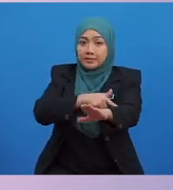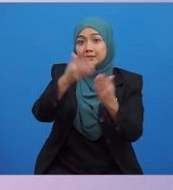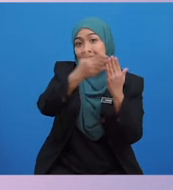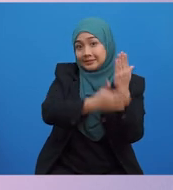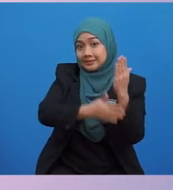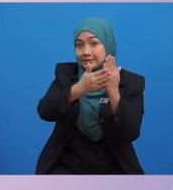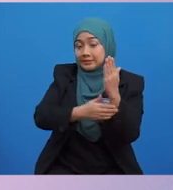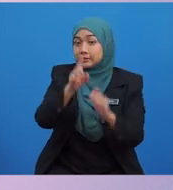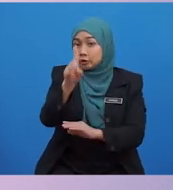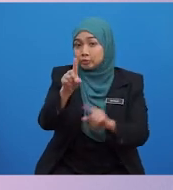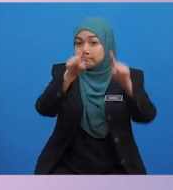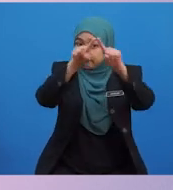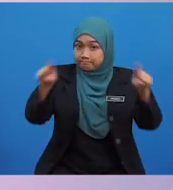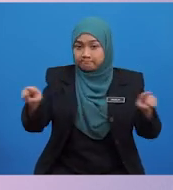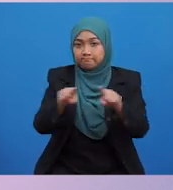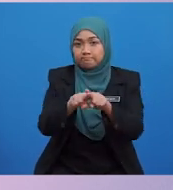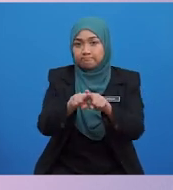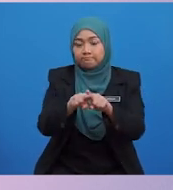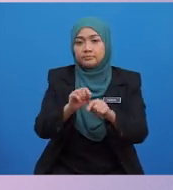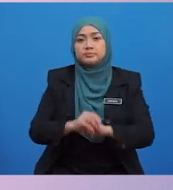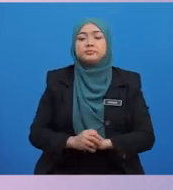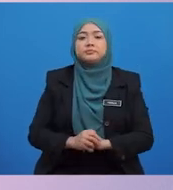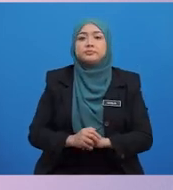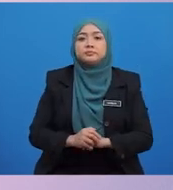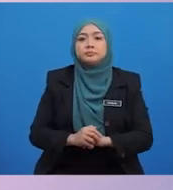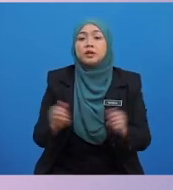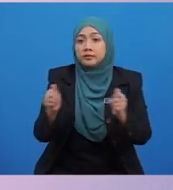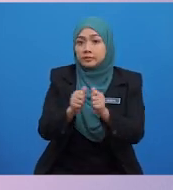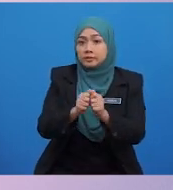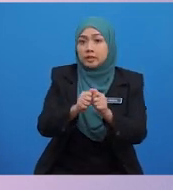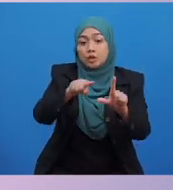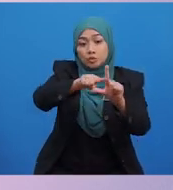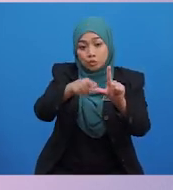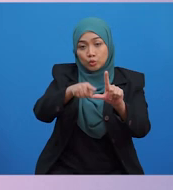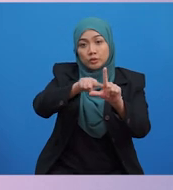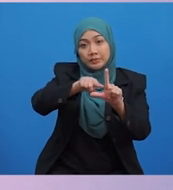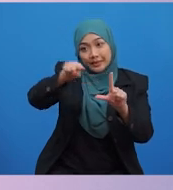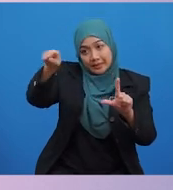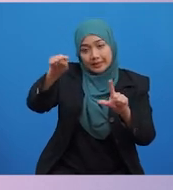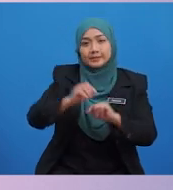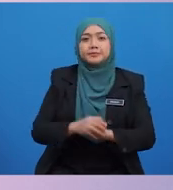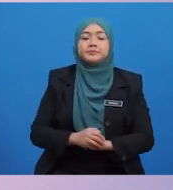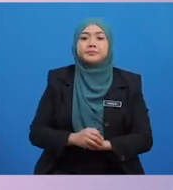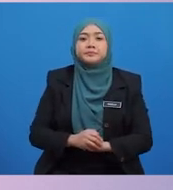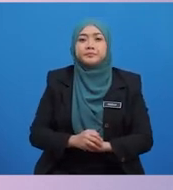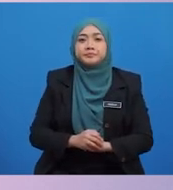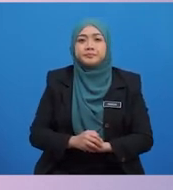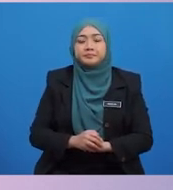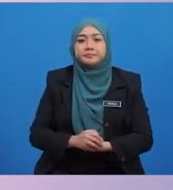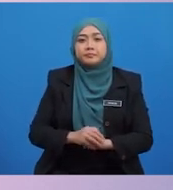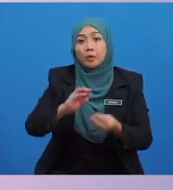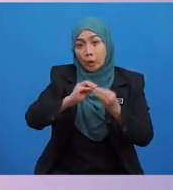dengan sinus sudut yang bertentangan dan seterusnya mentakrifkan betul sinus